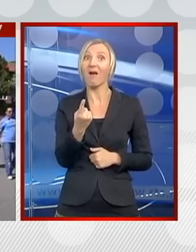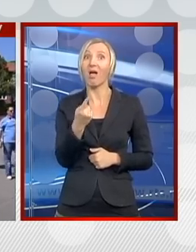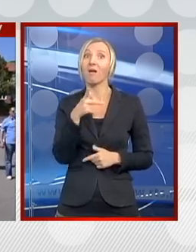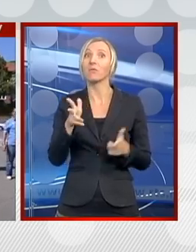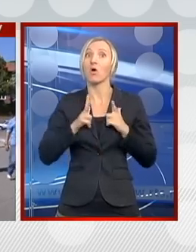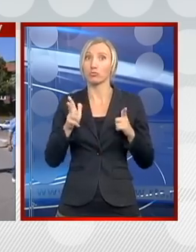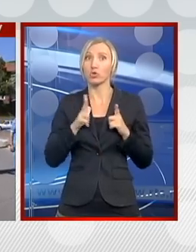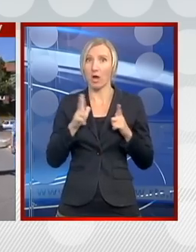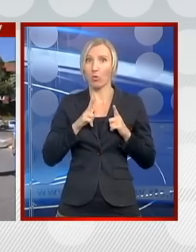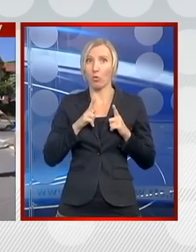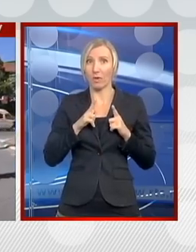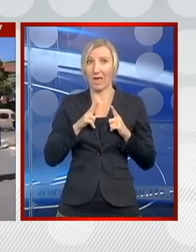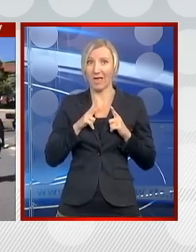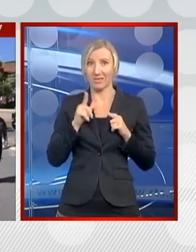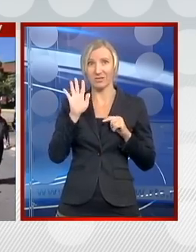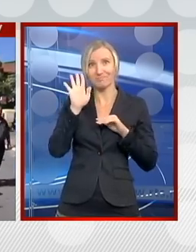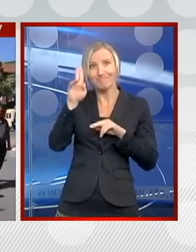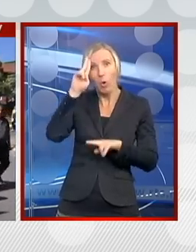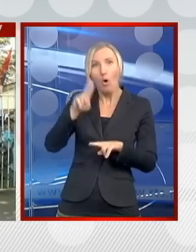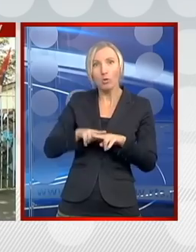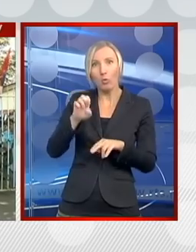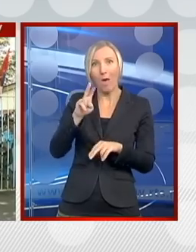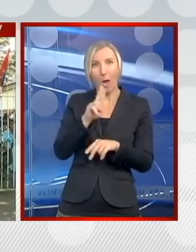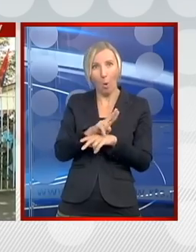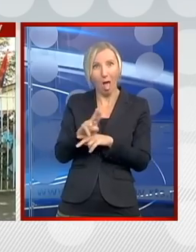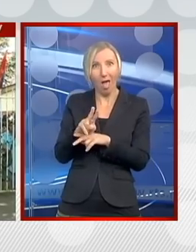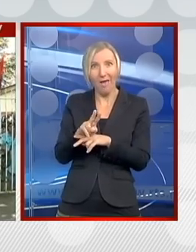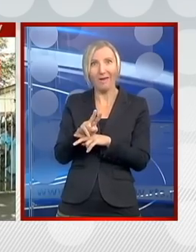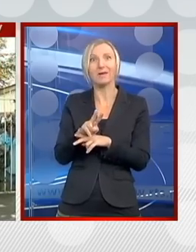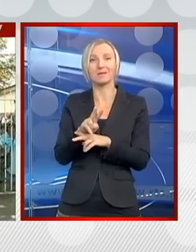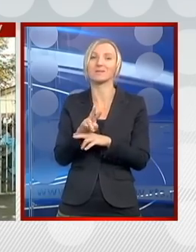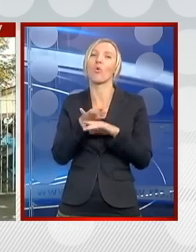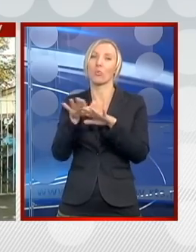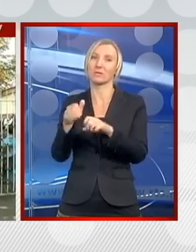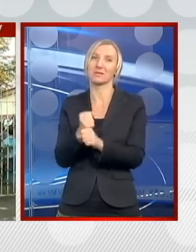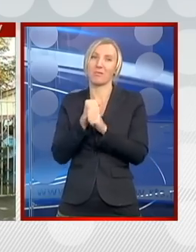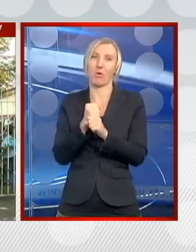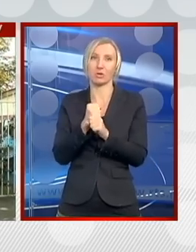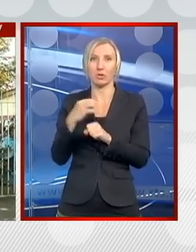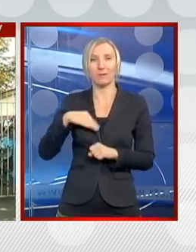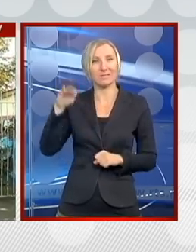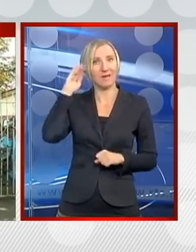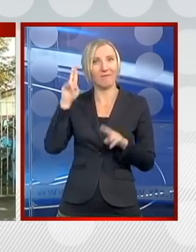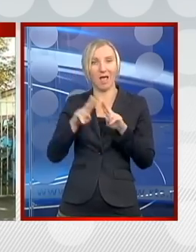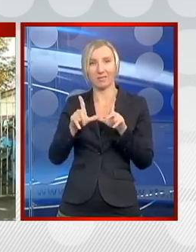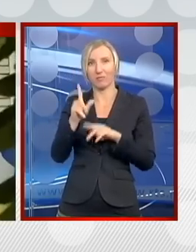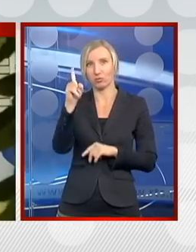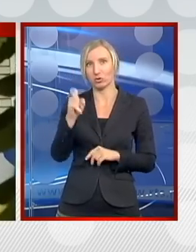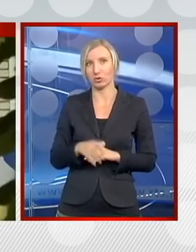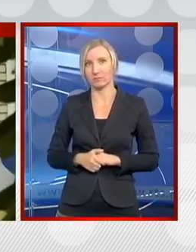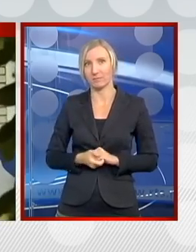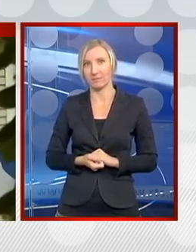da očekuje da će na odluku Euleksa uticati i podrška premijera Vučića.